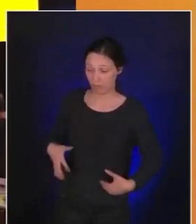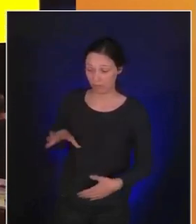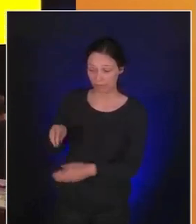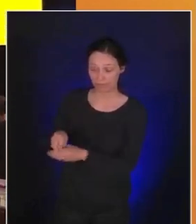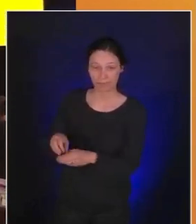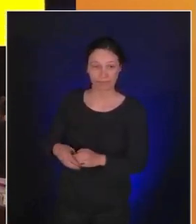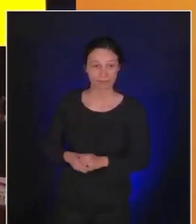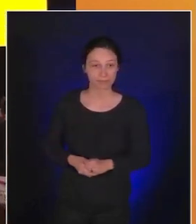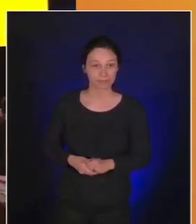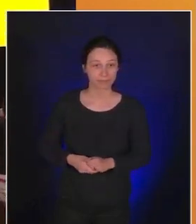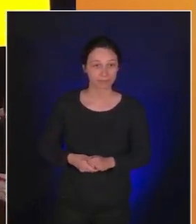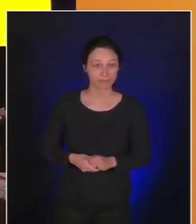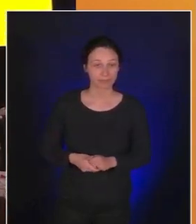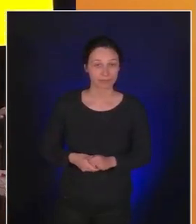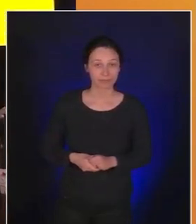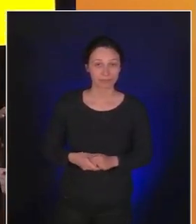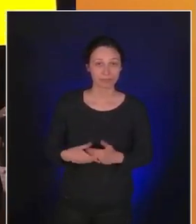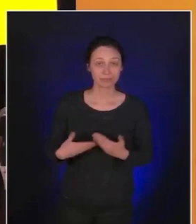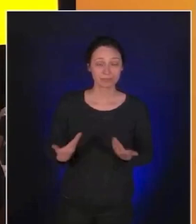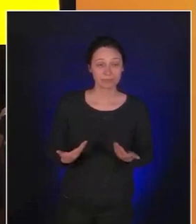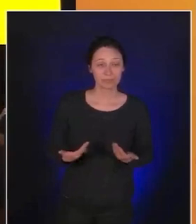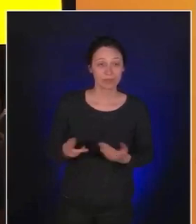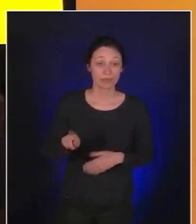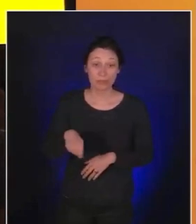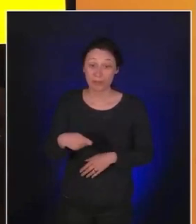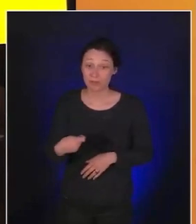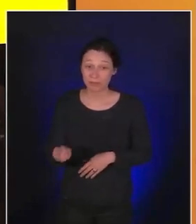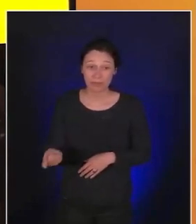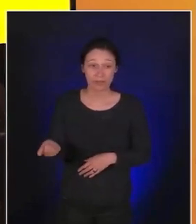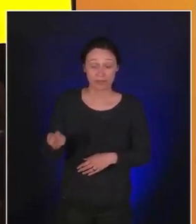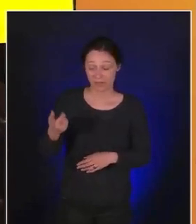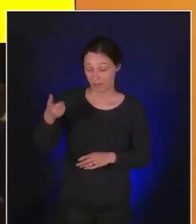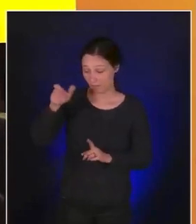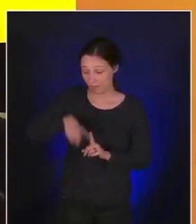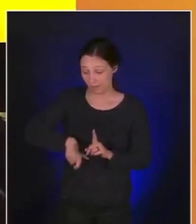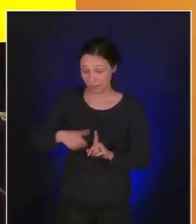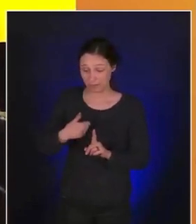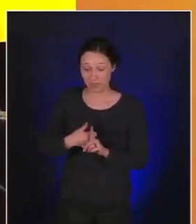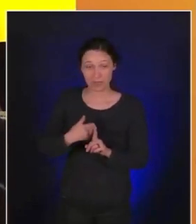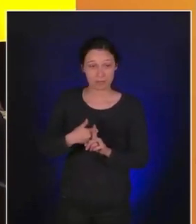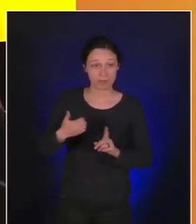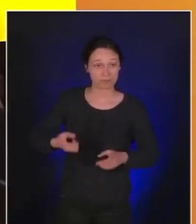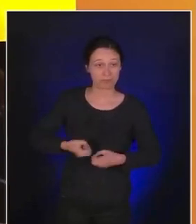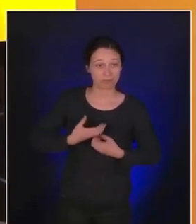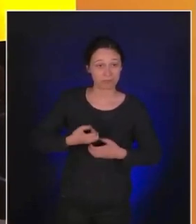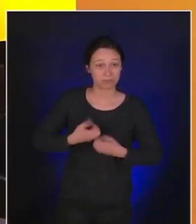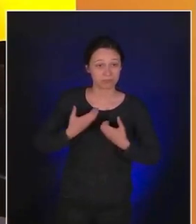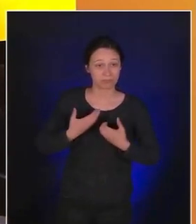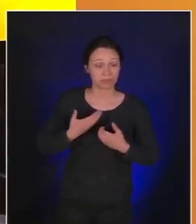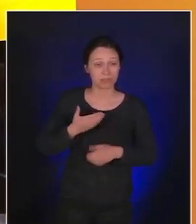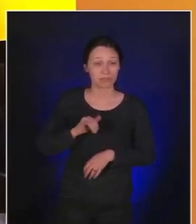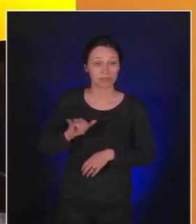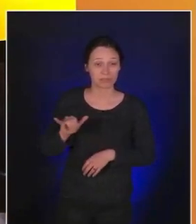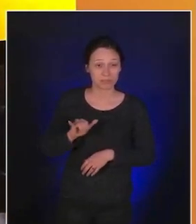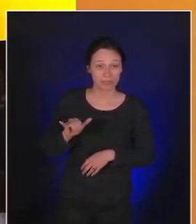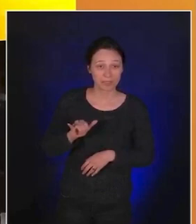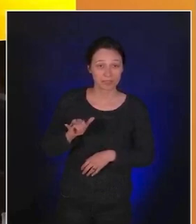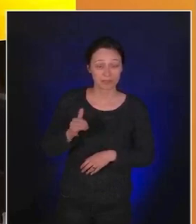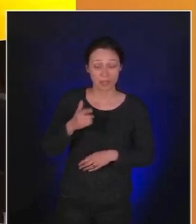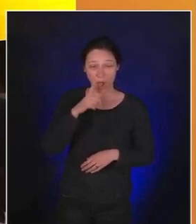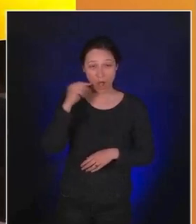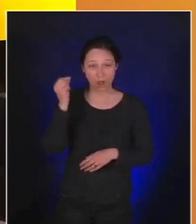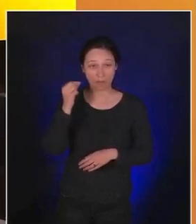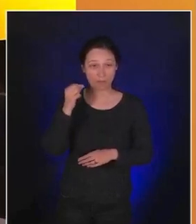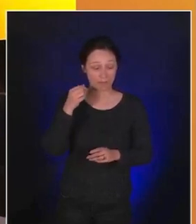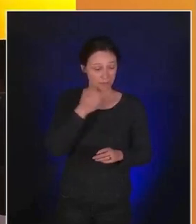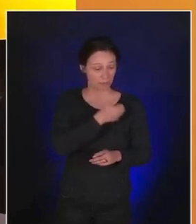Naturellement, celui qui aurait dû s'adresser à vous dans cette tribune est Reza Shahabi, membre de la direction